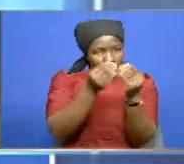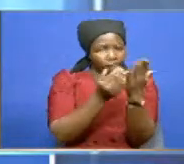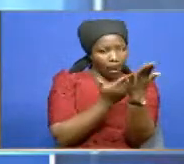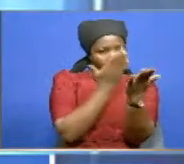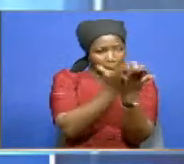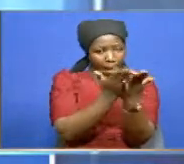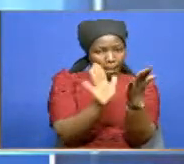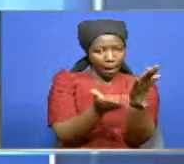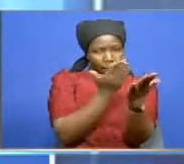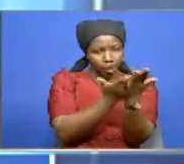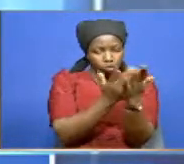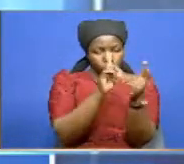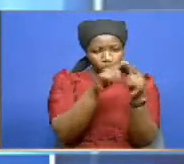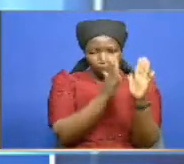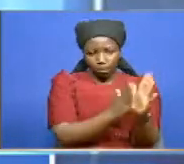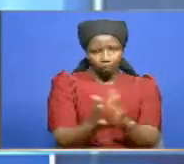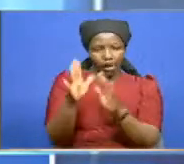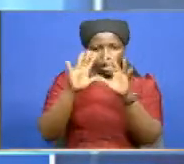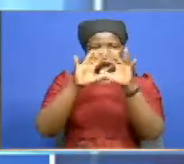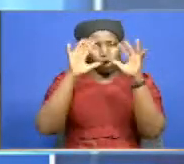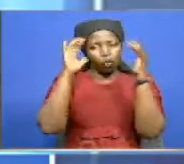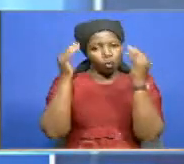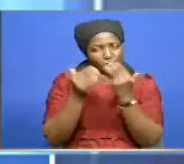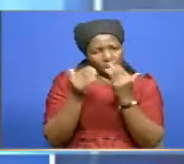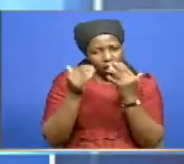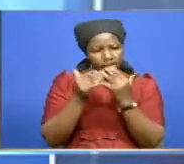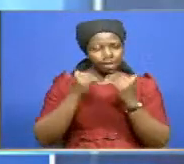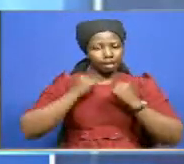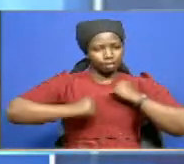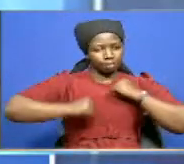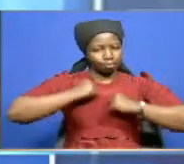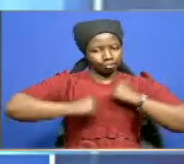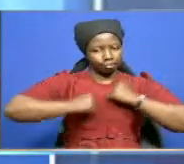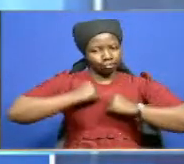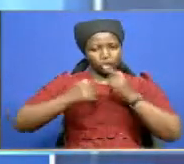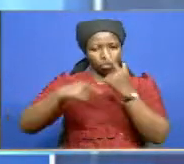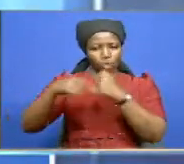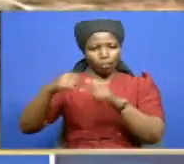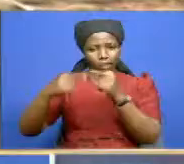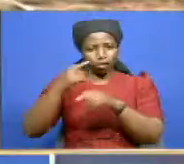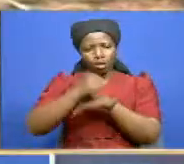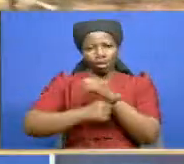la kuandaa mashindano ya dunia ya riadha mwaka 2025.